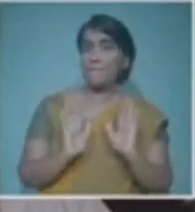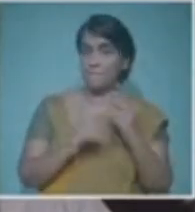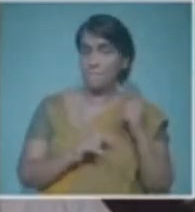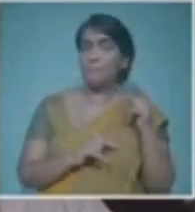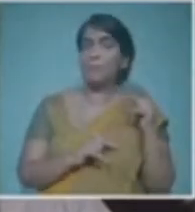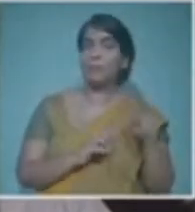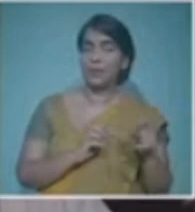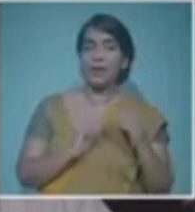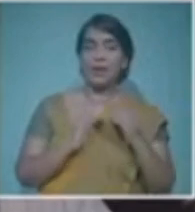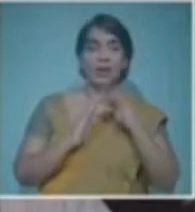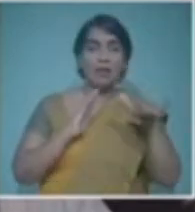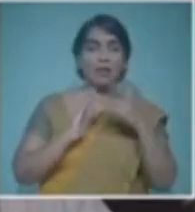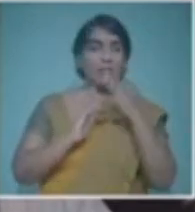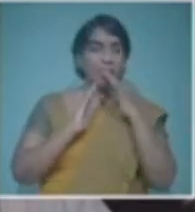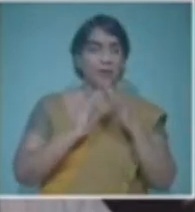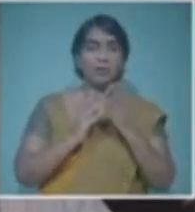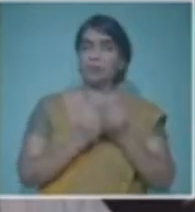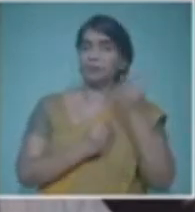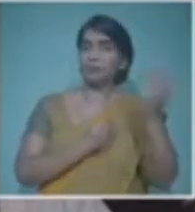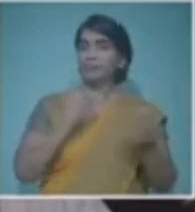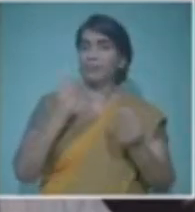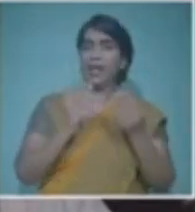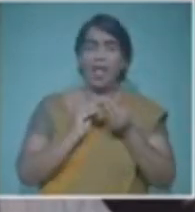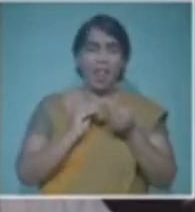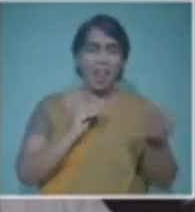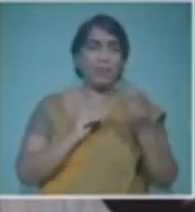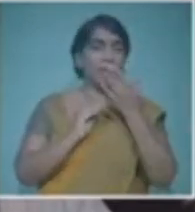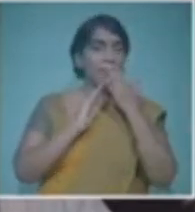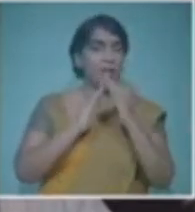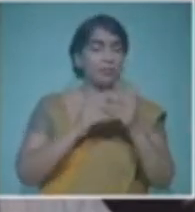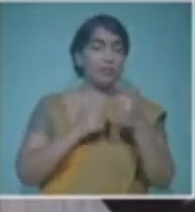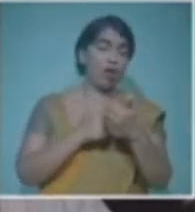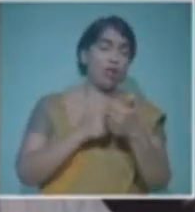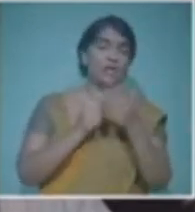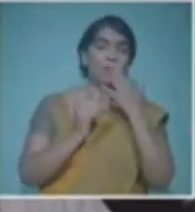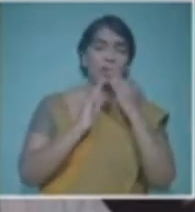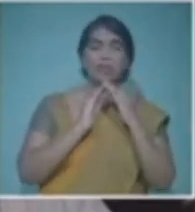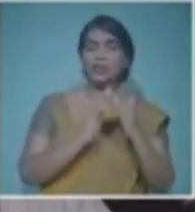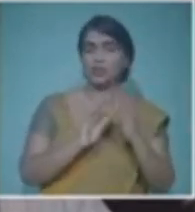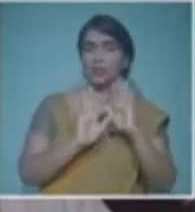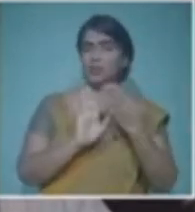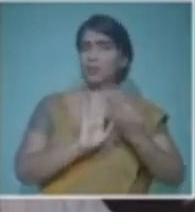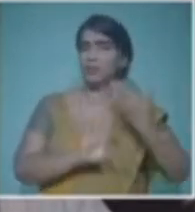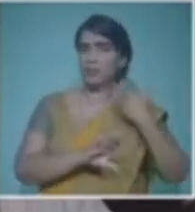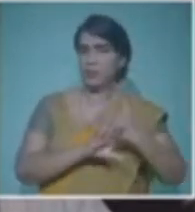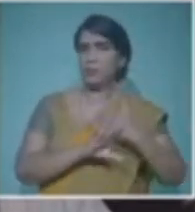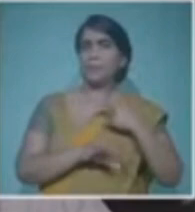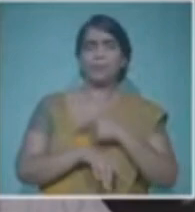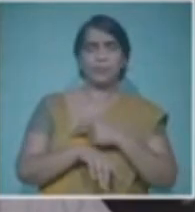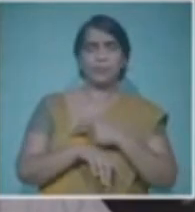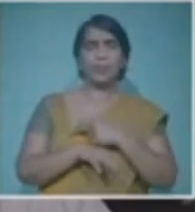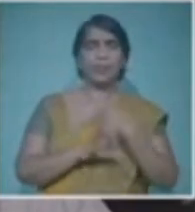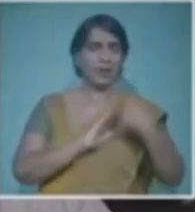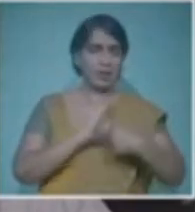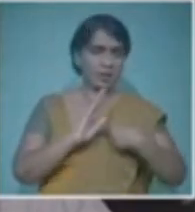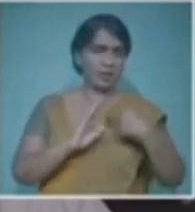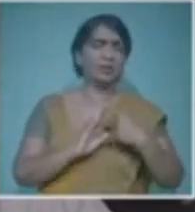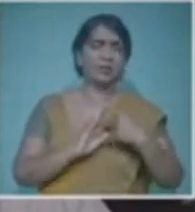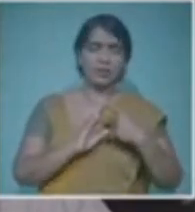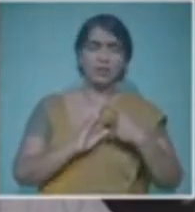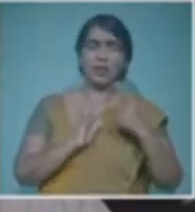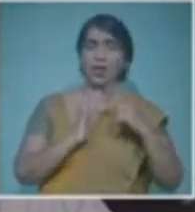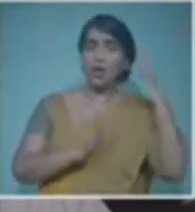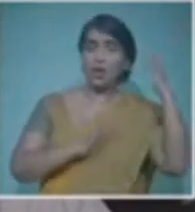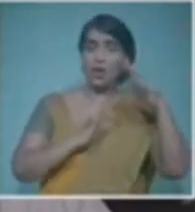එතකොට ගමේ තියෙන පාසල් වලට සල්ලි දීලා ළඟම පාසල හොඳම පාසල් කරන්න ගියා නමුත් පහුගිය කාලේ දැන් සාමාන්‍යයෙන් රටේ කියන